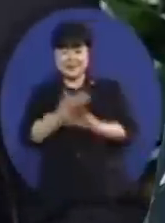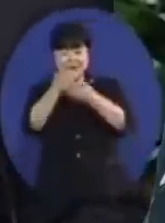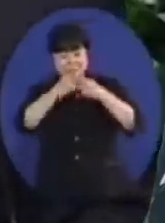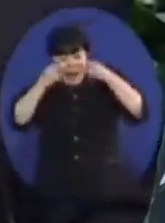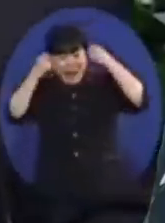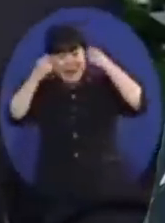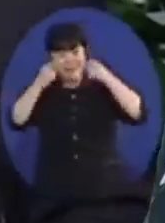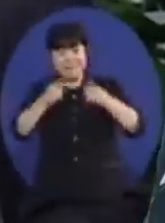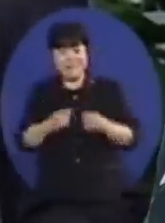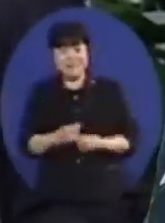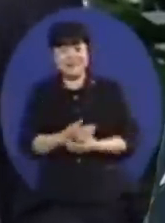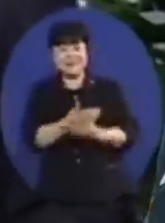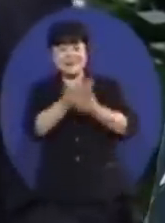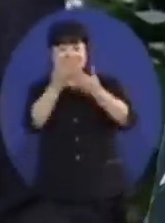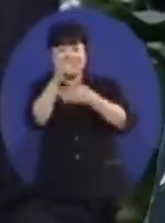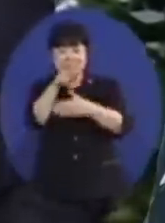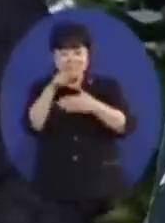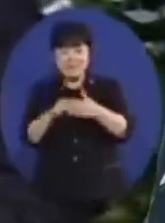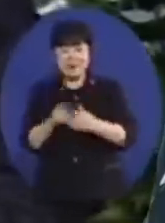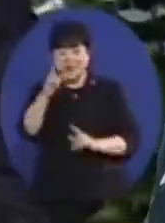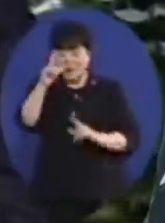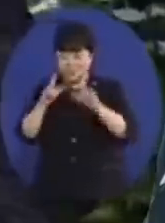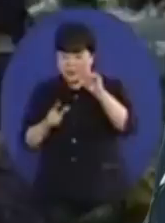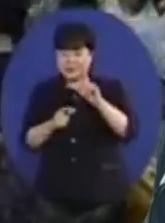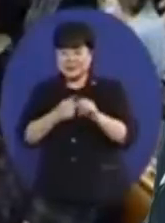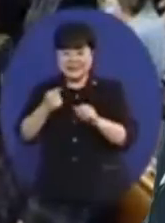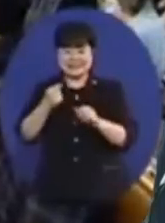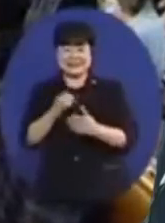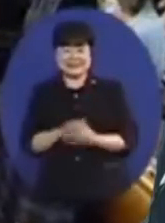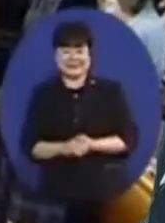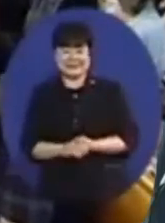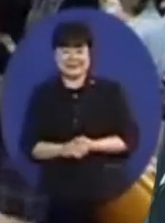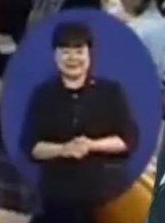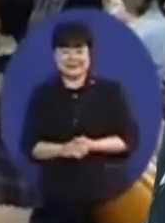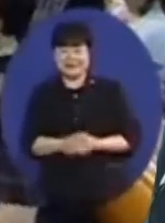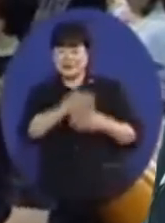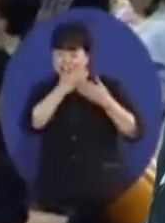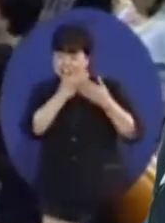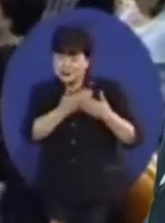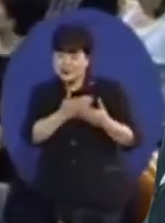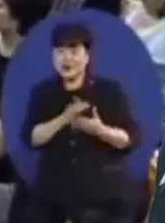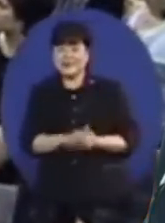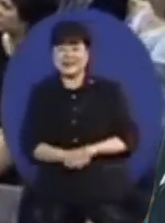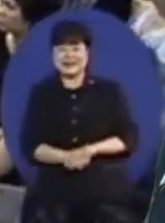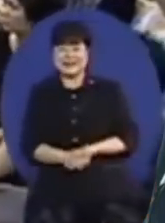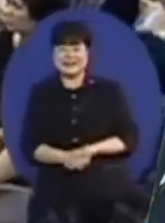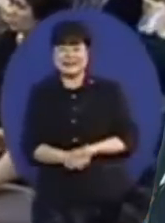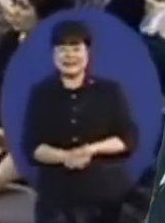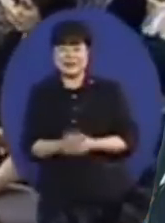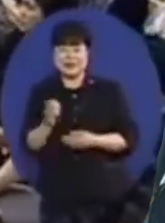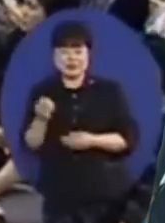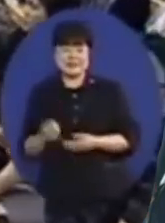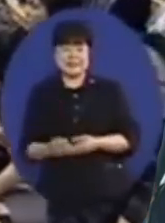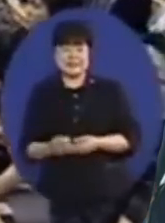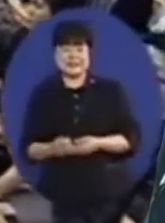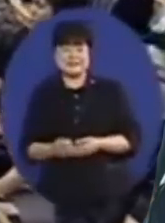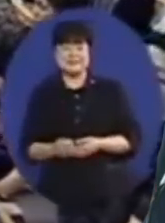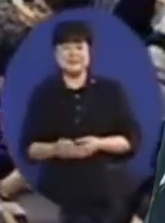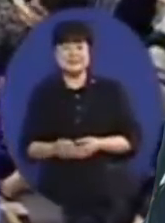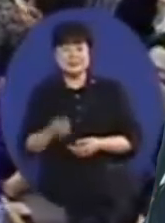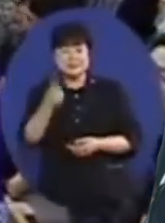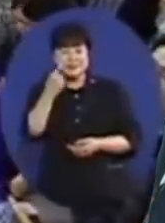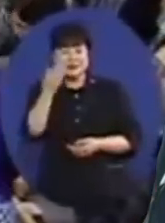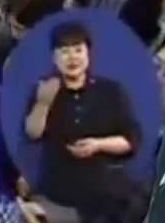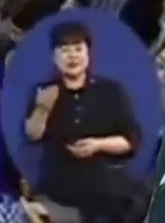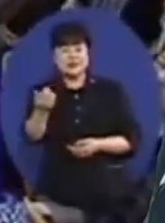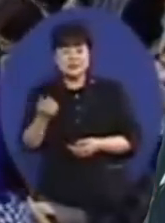밝고 맑고 환한 마음에 잡아서 가진다는 것은 굉장히 중요한 것입니다 홀로 제3장 7절로 10절에